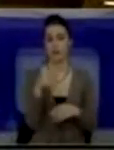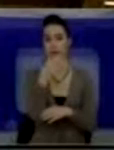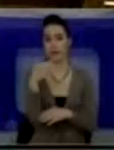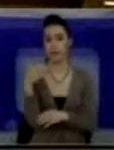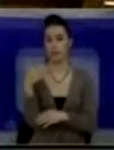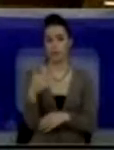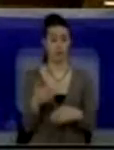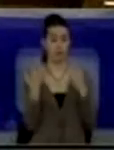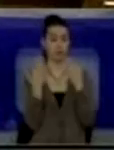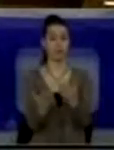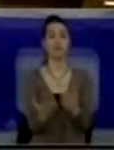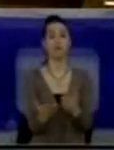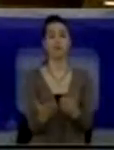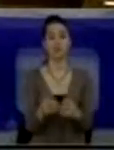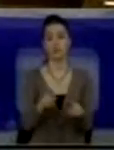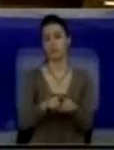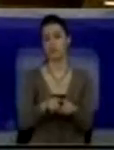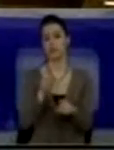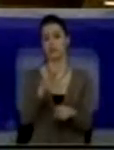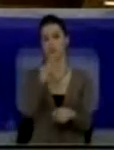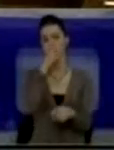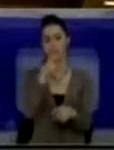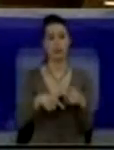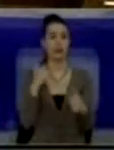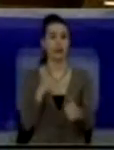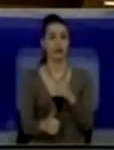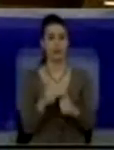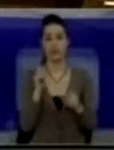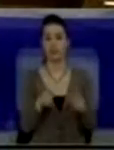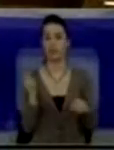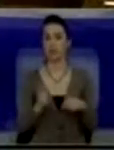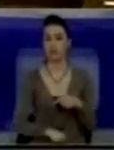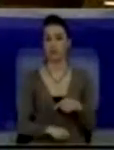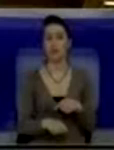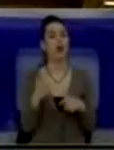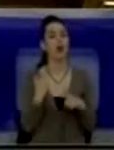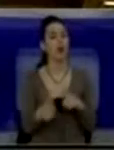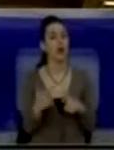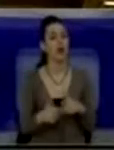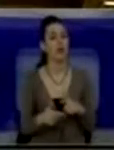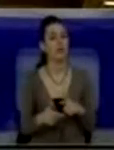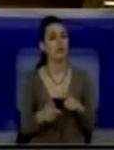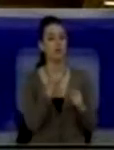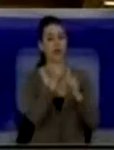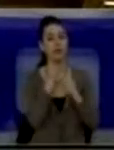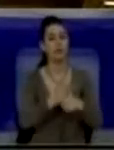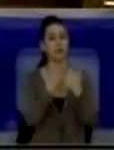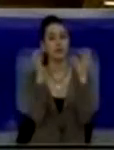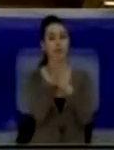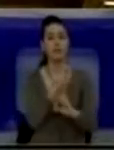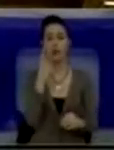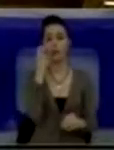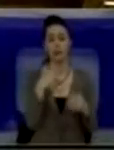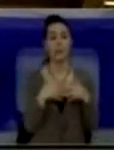kriminal, zonja dhe zotrinj. Po a dini pse nuk është arritur kjo marrëveshje? Sepse 200 milion euro fitim nuk i kanë